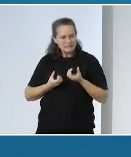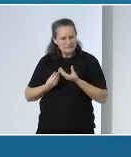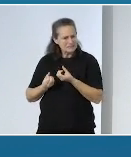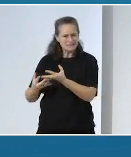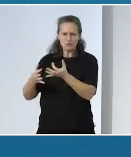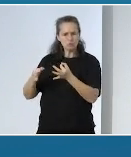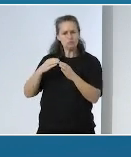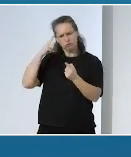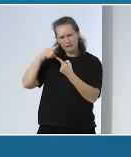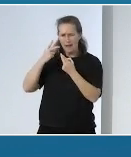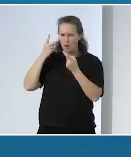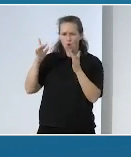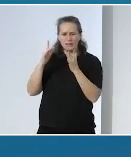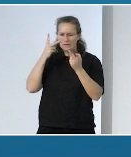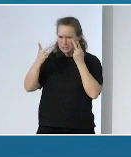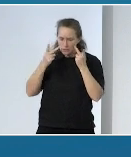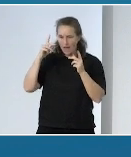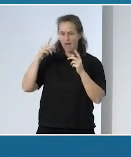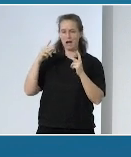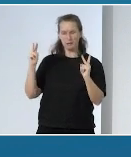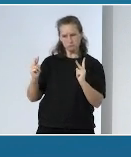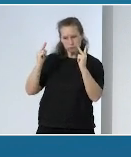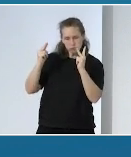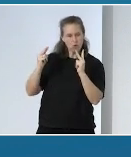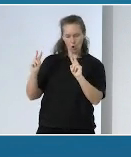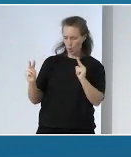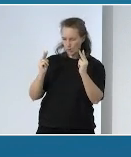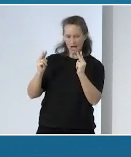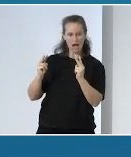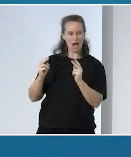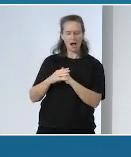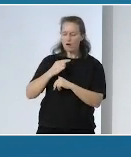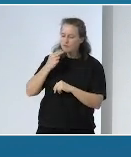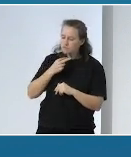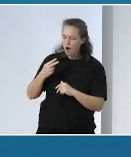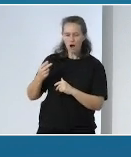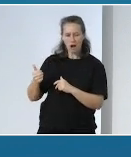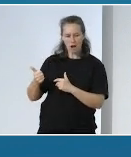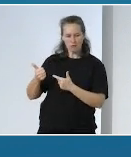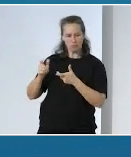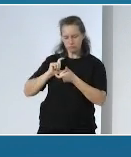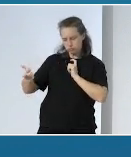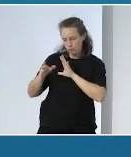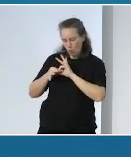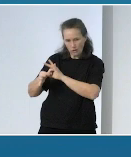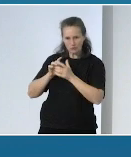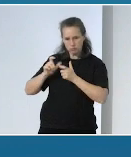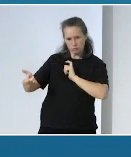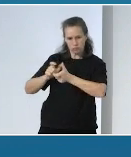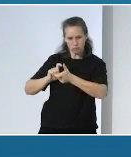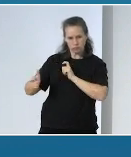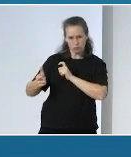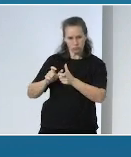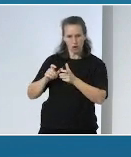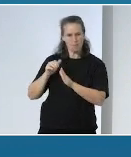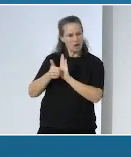communication, le contact visuel, l'expression du regard, l'utilisation de la voix, l'appétence à être en relation. Tout ça, que ça